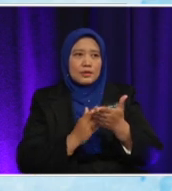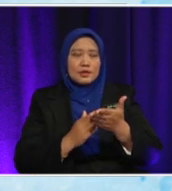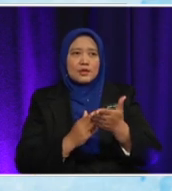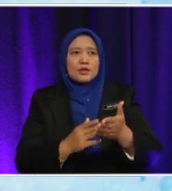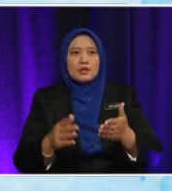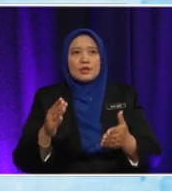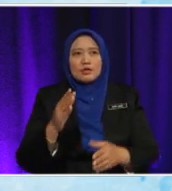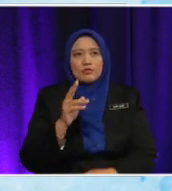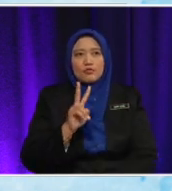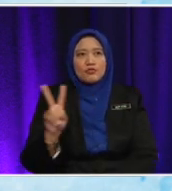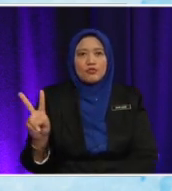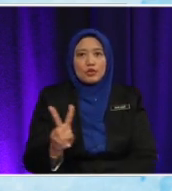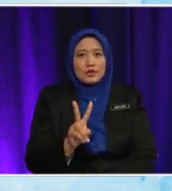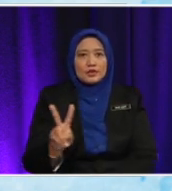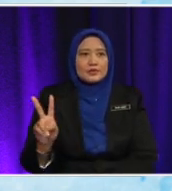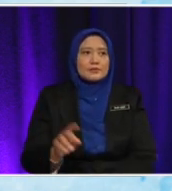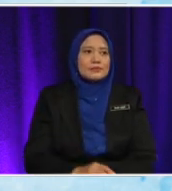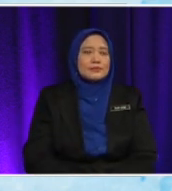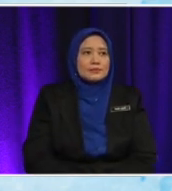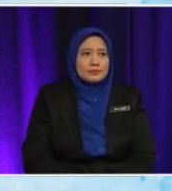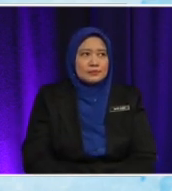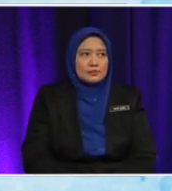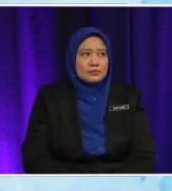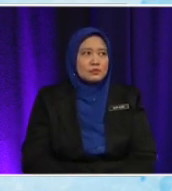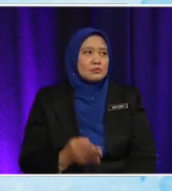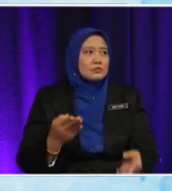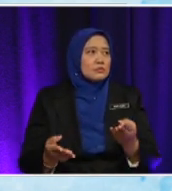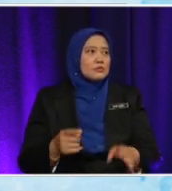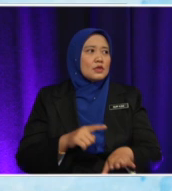jawaban mungkin di rumah pun boleh